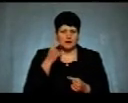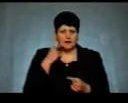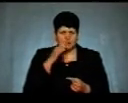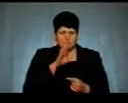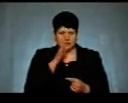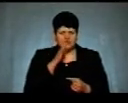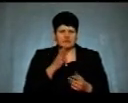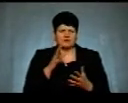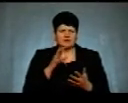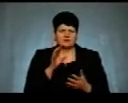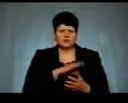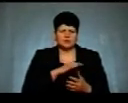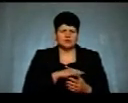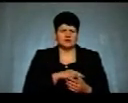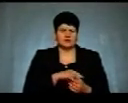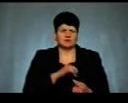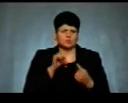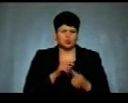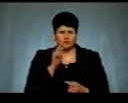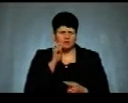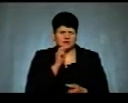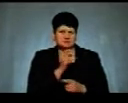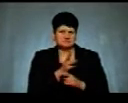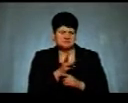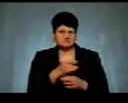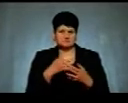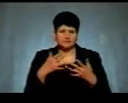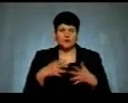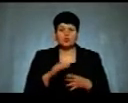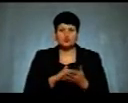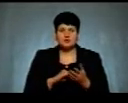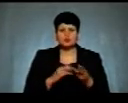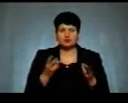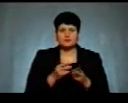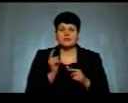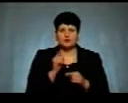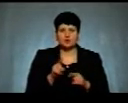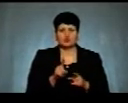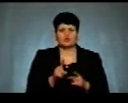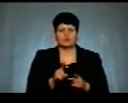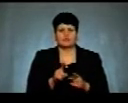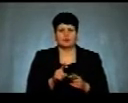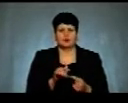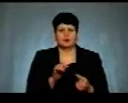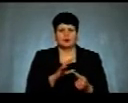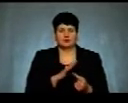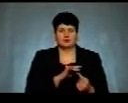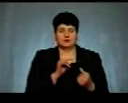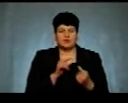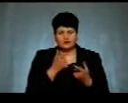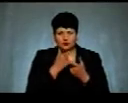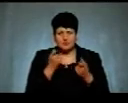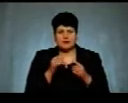ролики в цілях дискредитації Збройних сил України. Тому журналісти, як ніхто, потрібні для того, щоб відбивали ті ворожі атаки також в